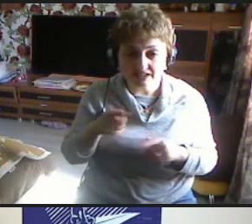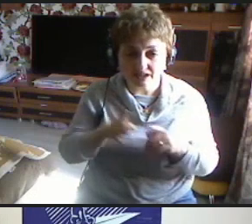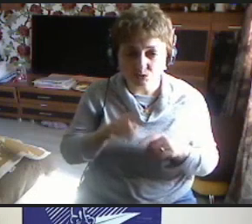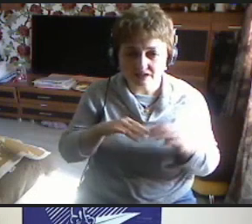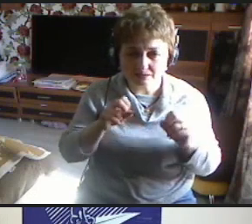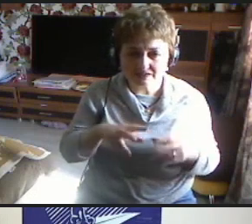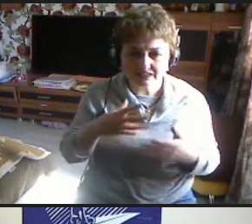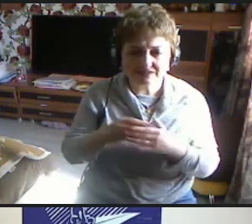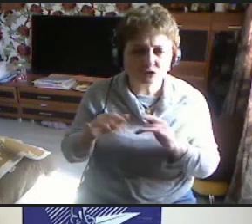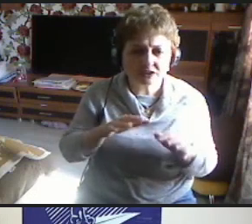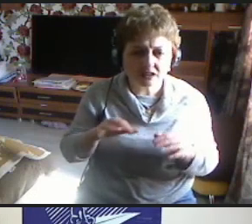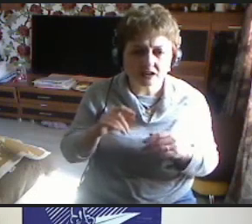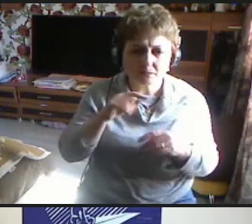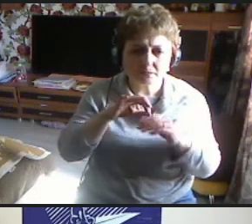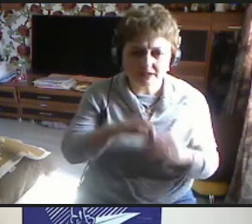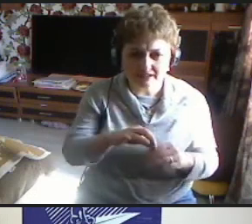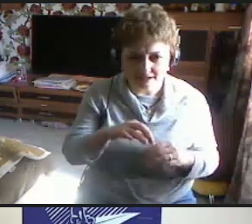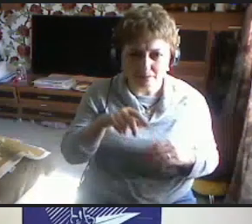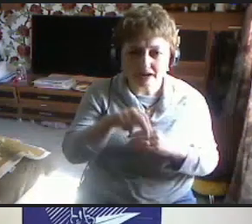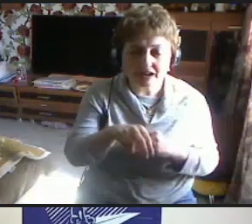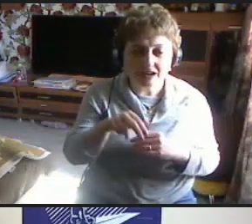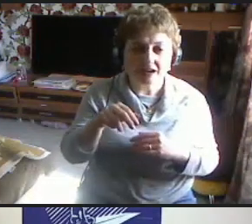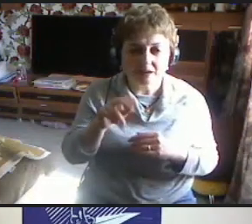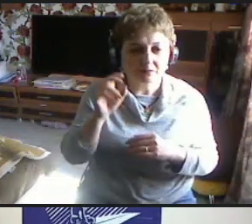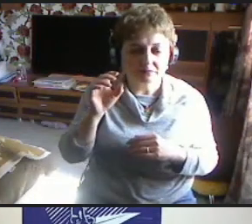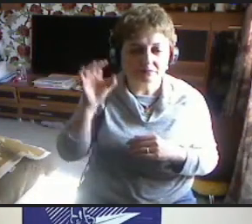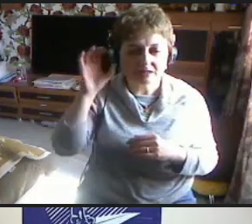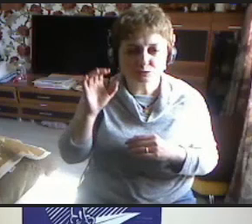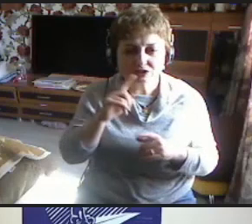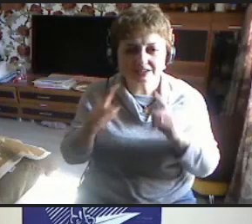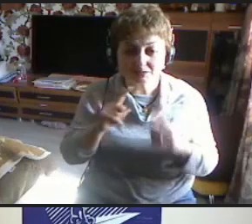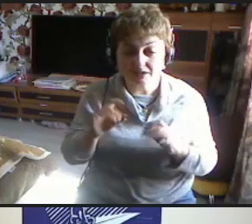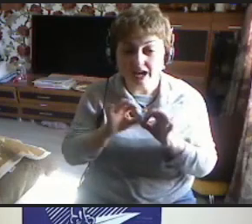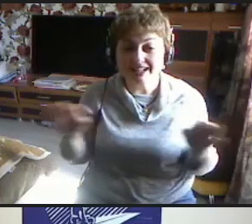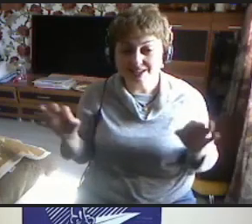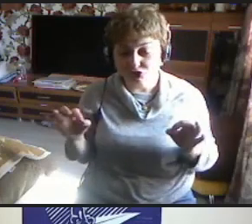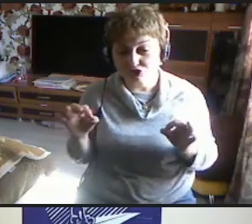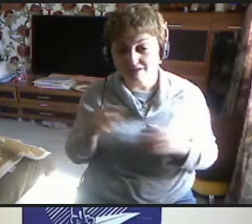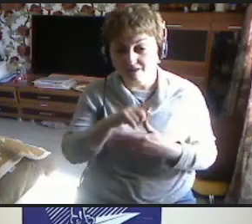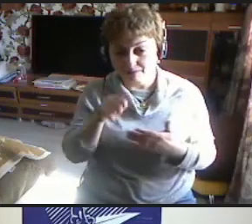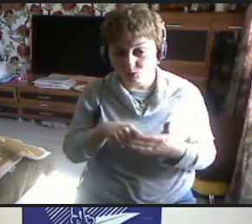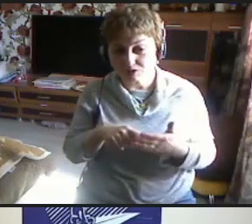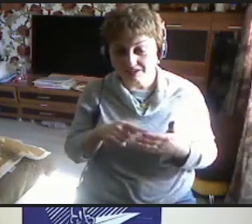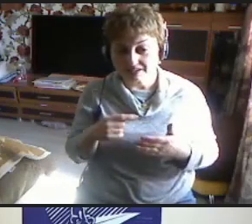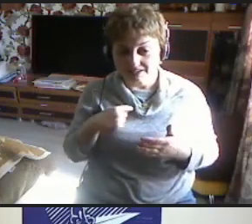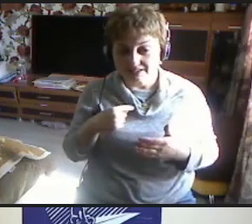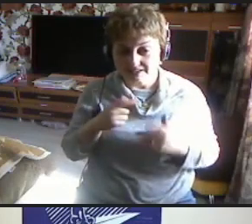семинар, например? Ну, отличный вопрос, да, действительно, я как бы отчасти с вами согласна,